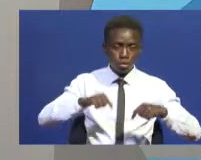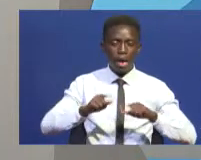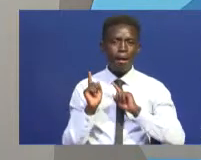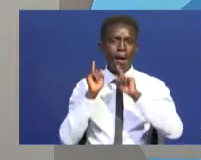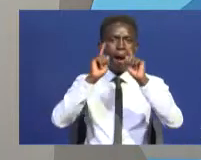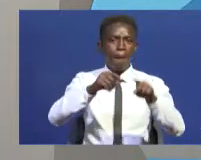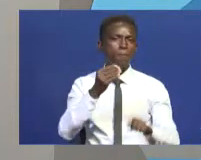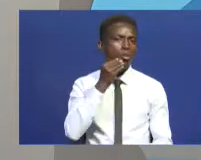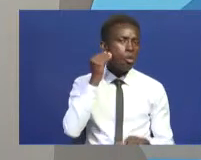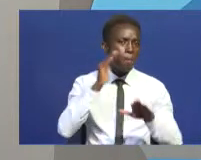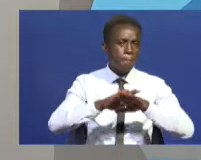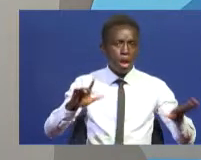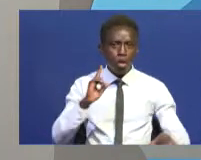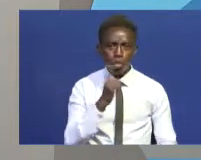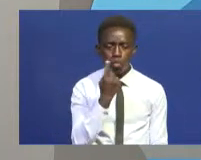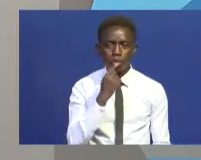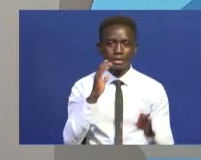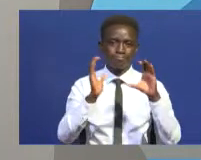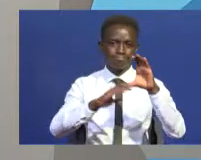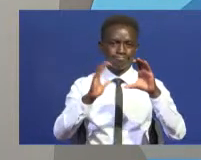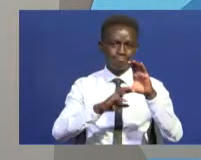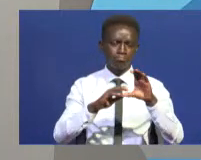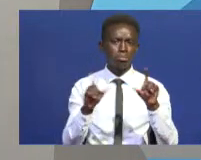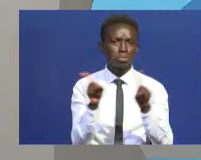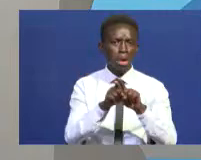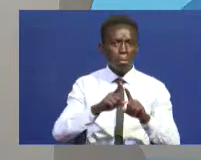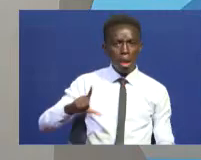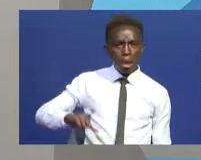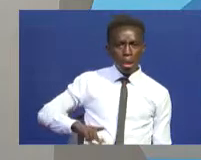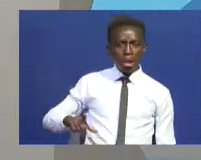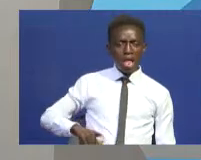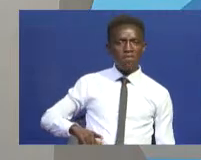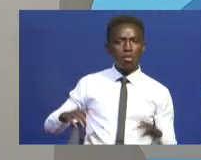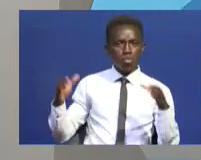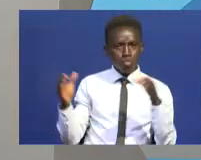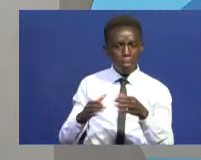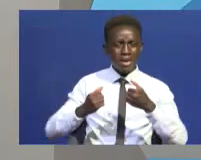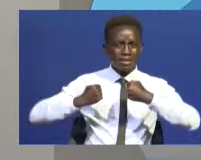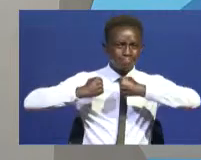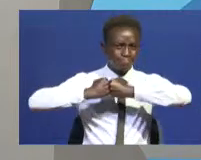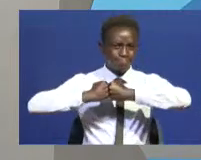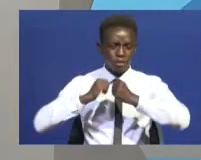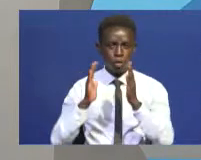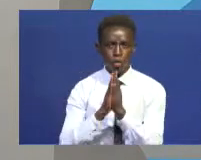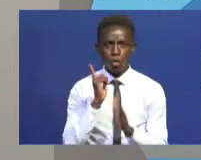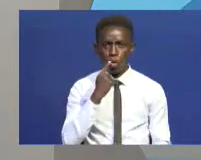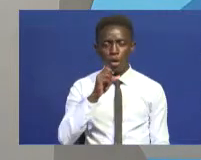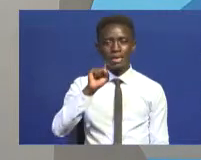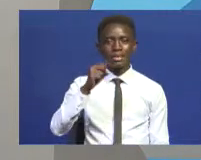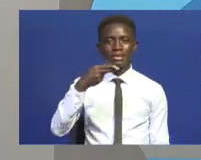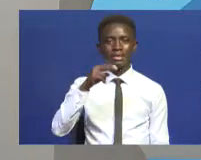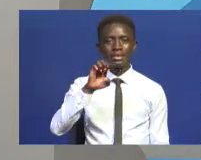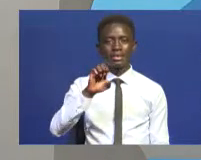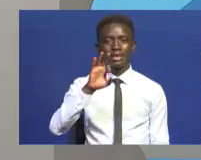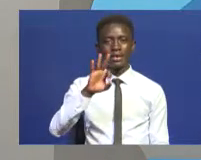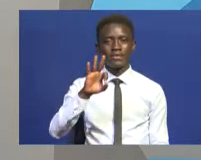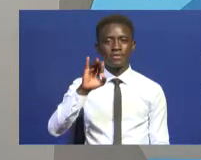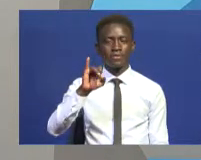ugenini dhidi ya Chelsea na vile vile Liverpool watakuwa na chuana na Sheffield. Mechi